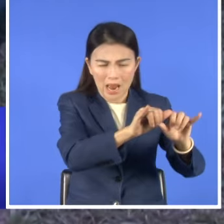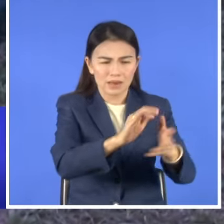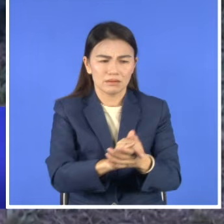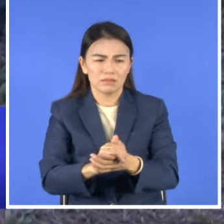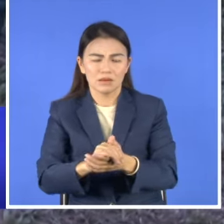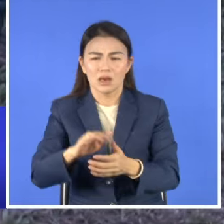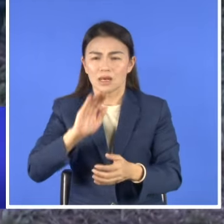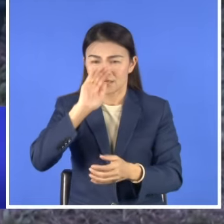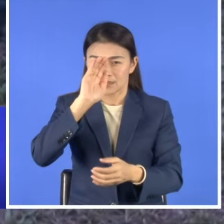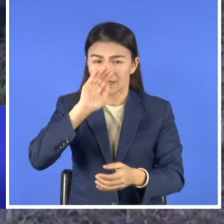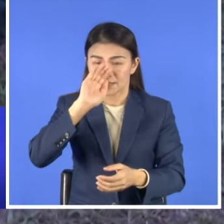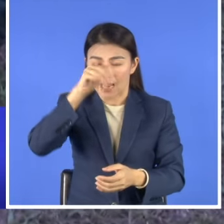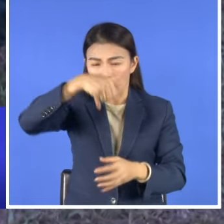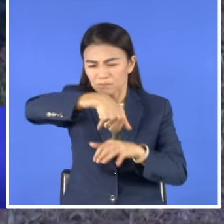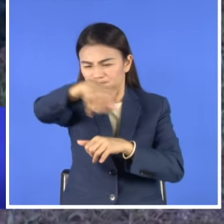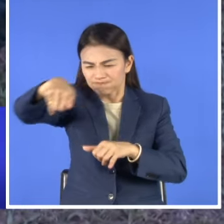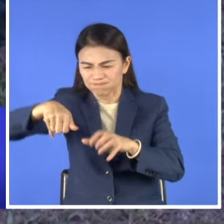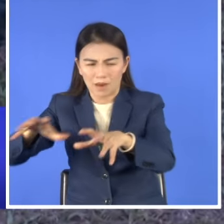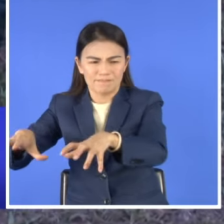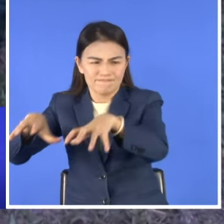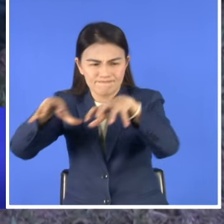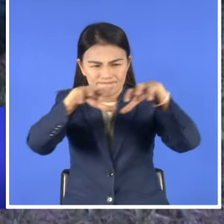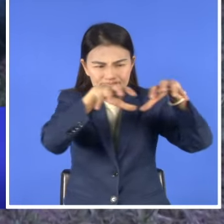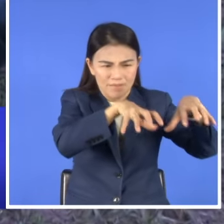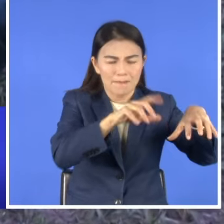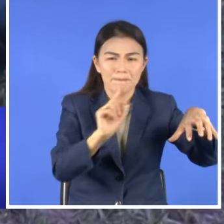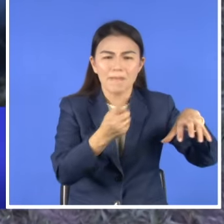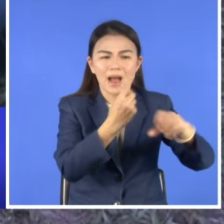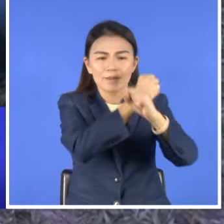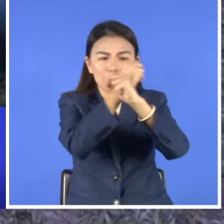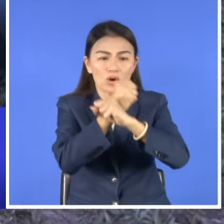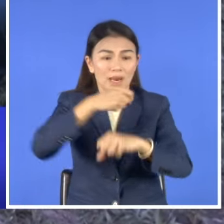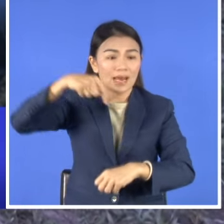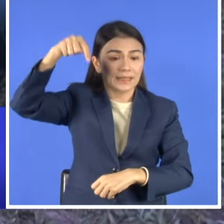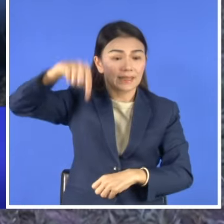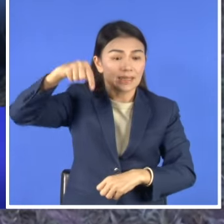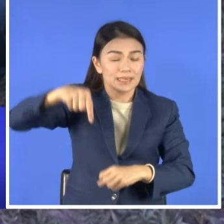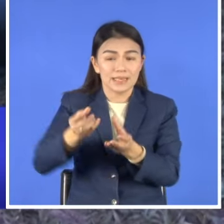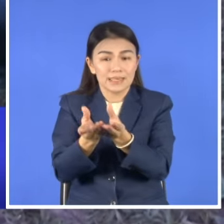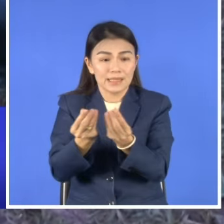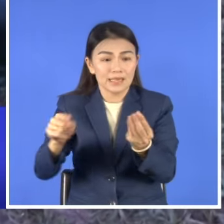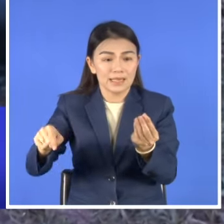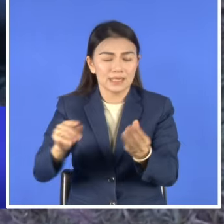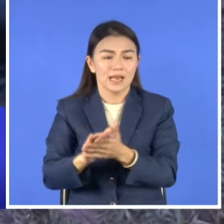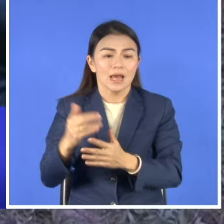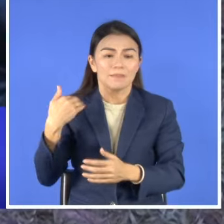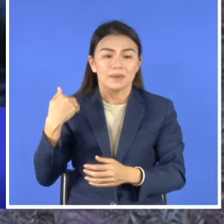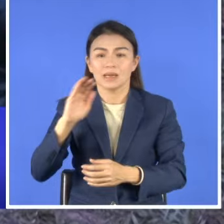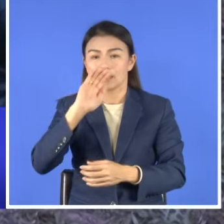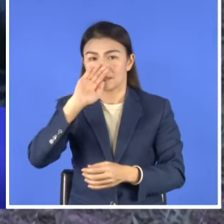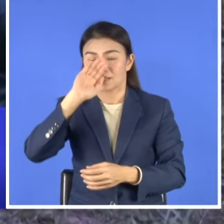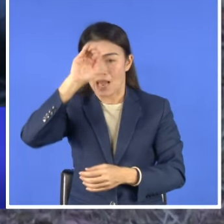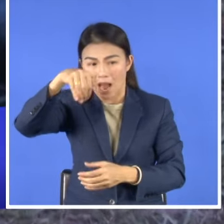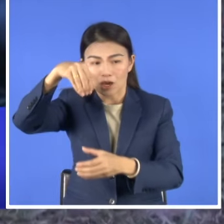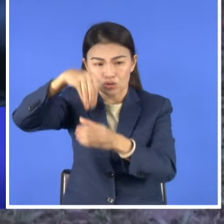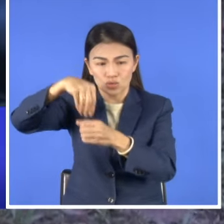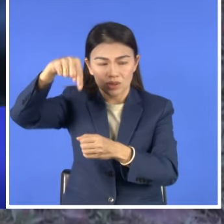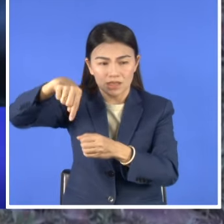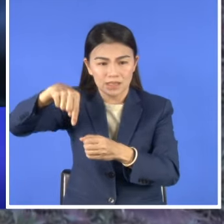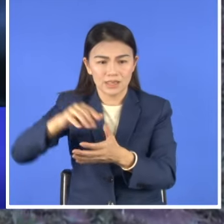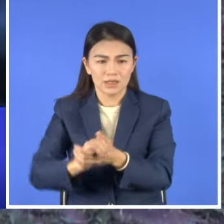เพื่อเพื่อไม่ให้มันเกิดเหตุการณ์ซ้ำซ้อนอีกค่ะครับก็คือพื้นที่ตรงเเนี่ยมีคนบอกว่ามีปางช้างอยู่ที่แม่แตงเนี่ยโอห